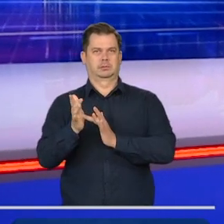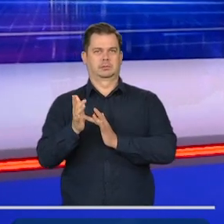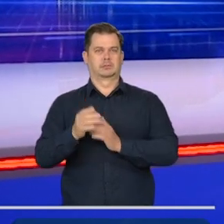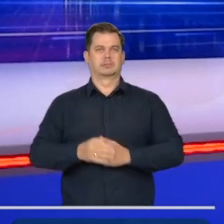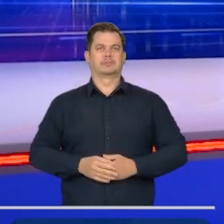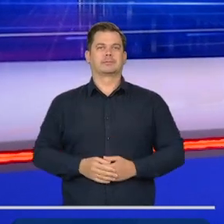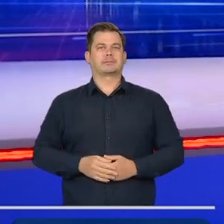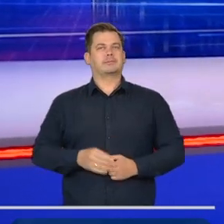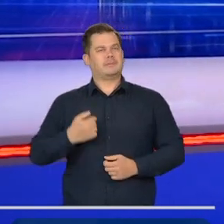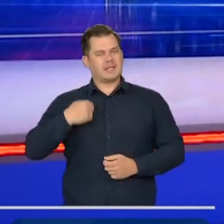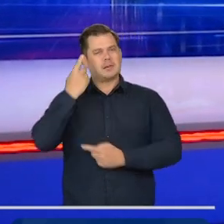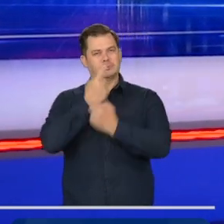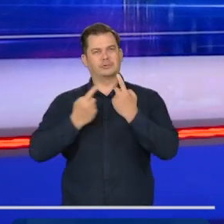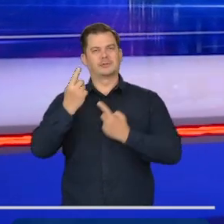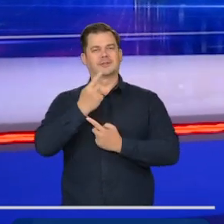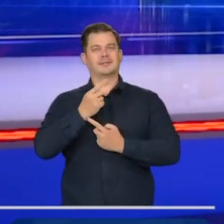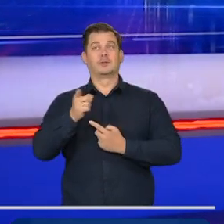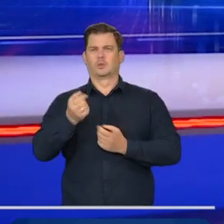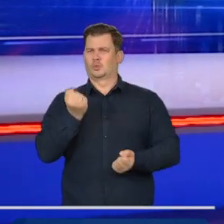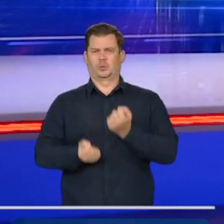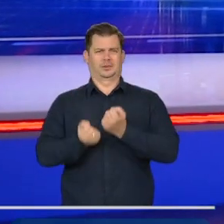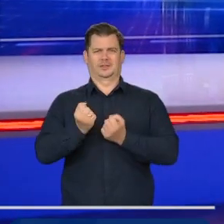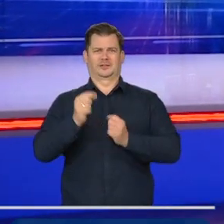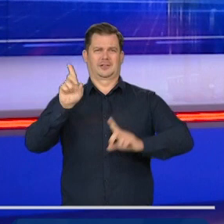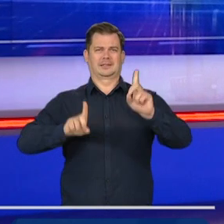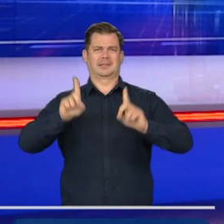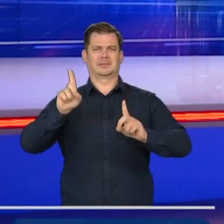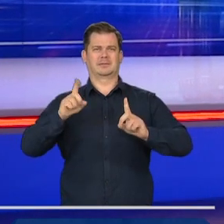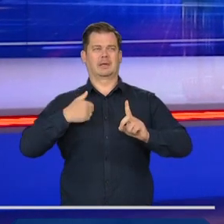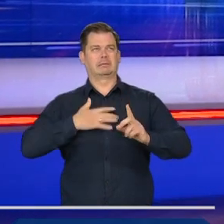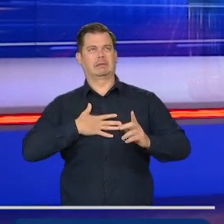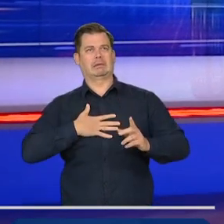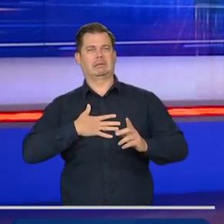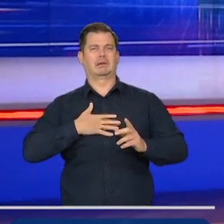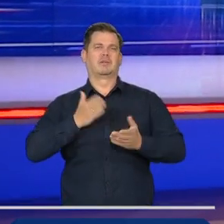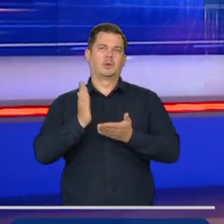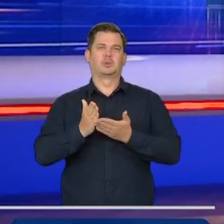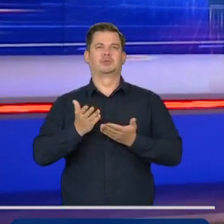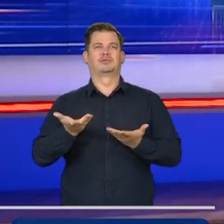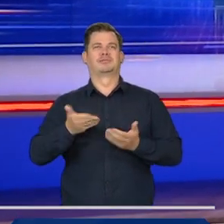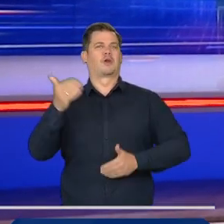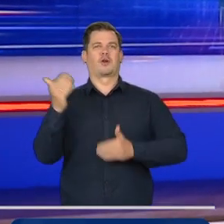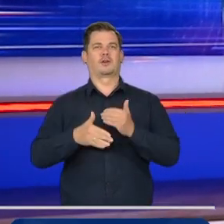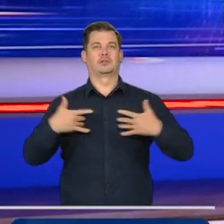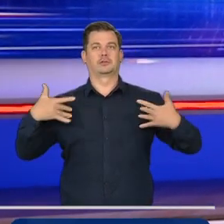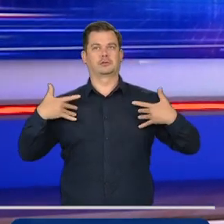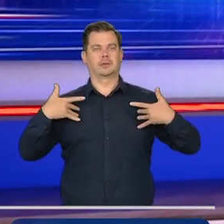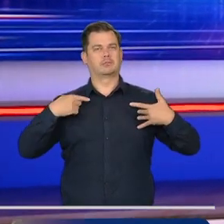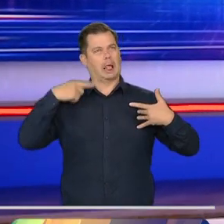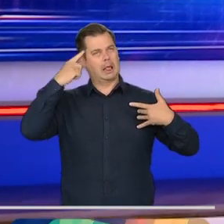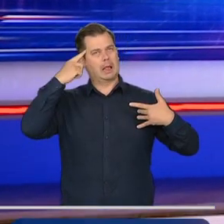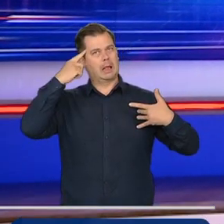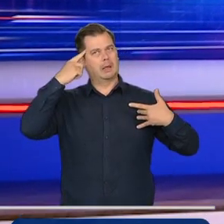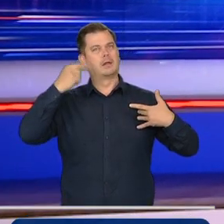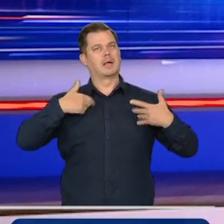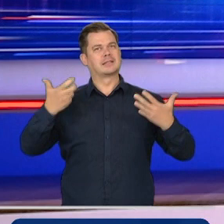kocham. I myślę, że nawet w tych trudnych sytuacjach, takich, gdzie już będziemy się żegnać z tym światem, to jednak wierzę, że będziemy mieli